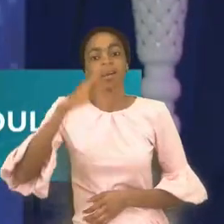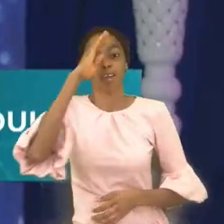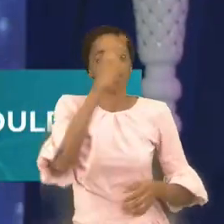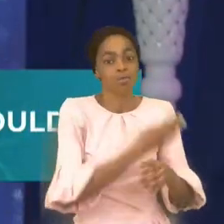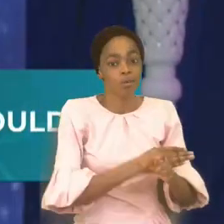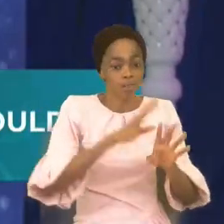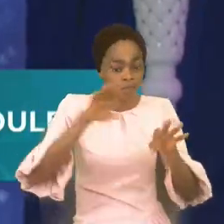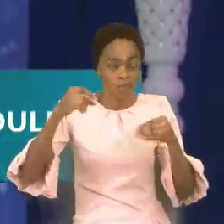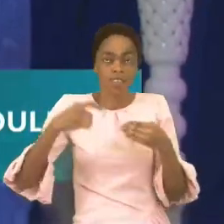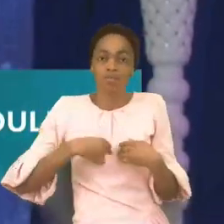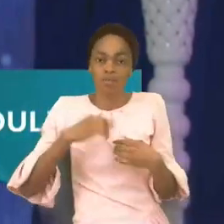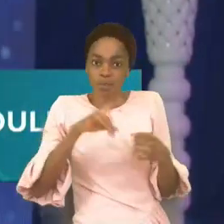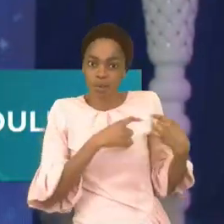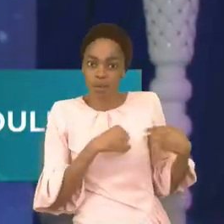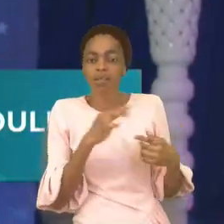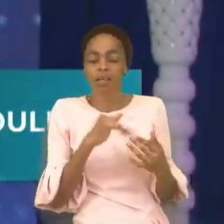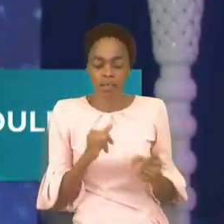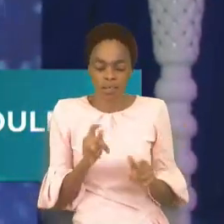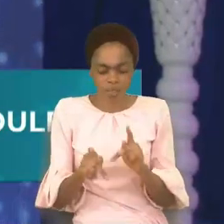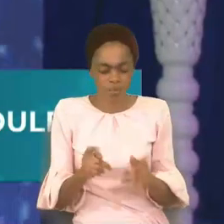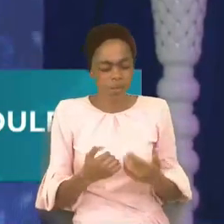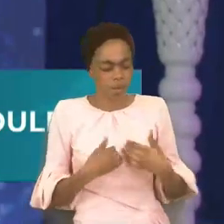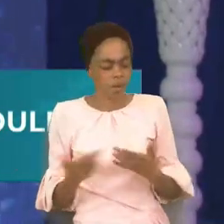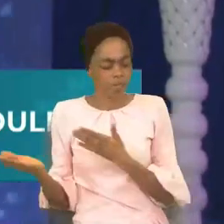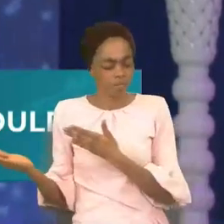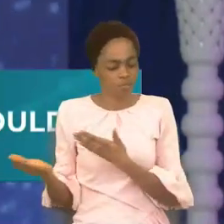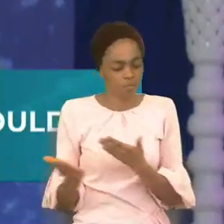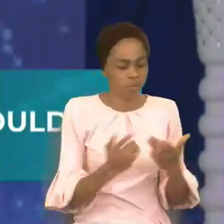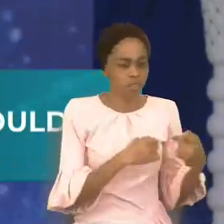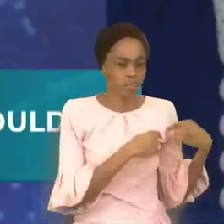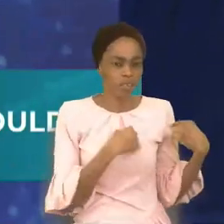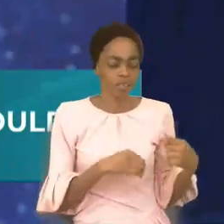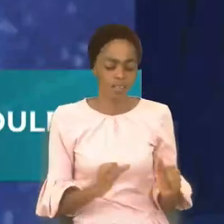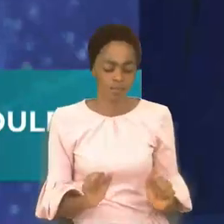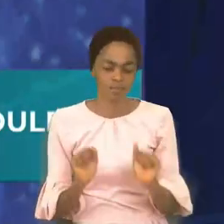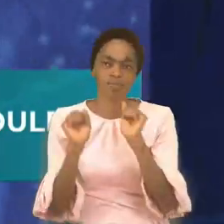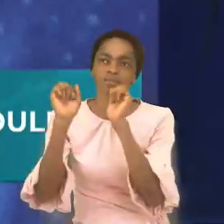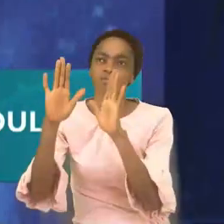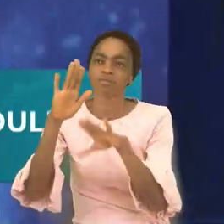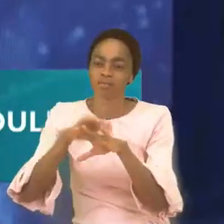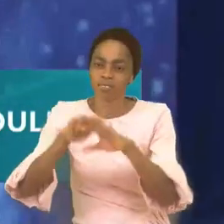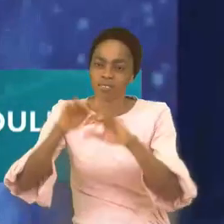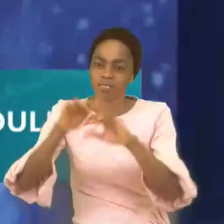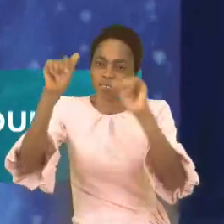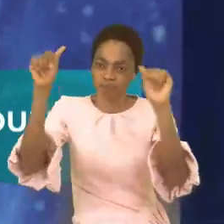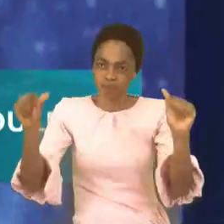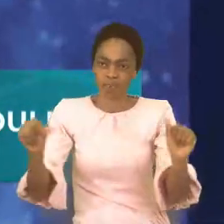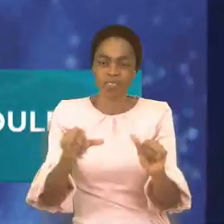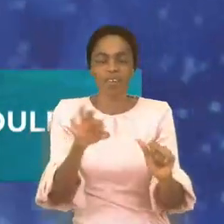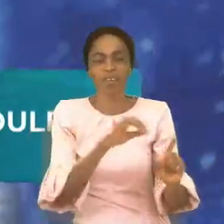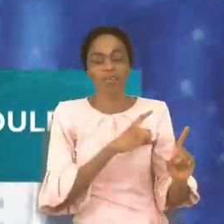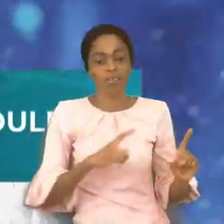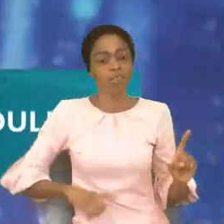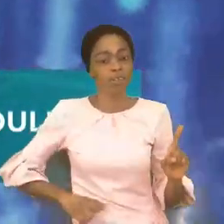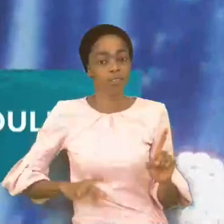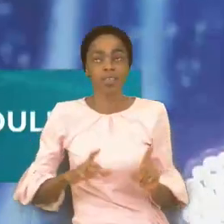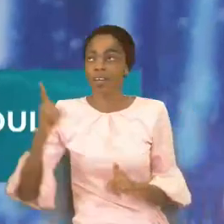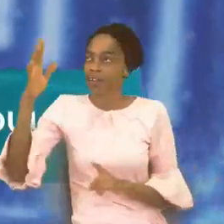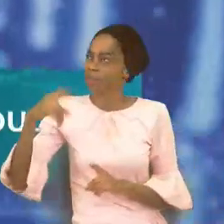ton cœur. Ils ont amené leur cœur et ils ont présenté cela devant